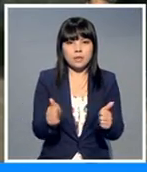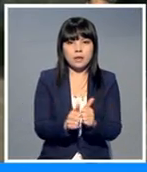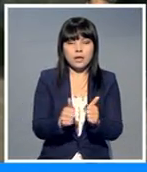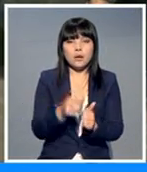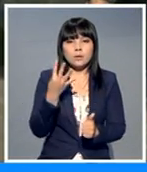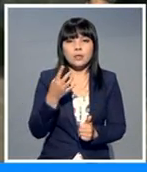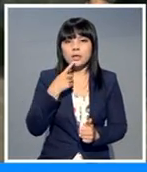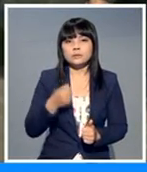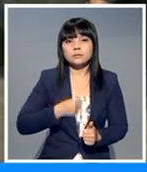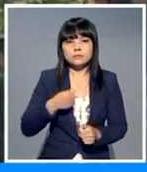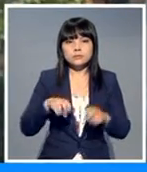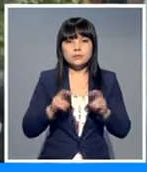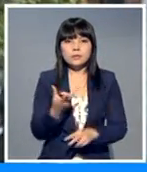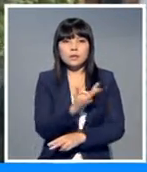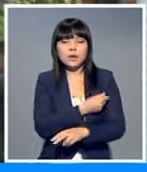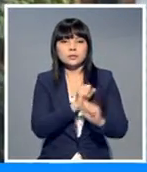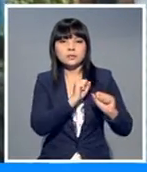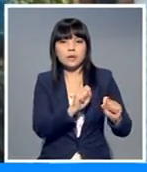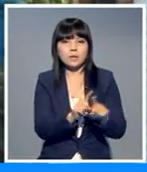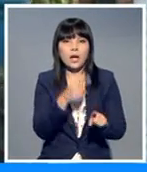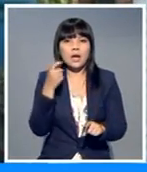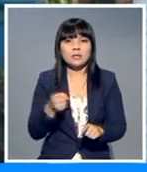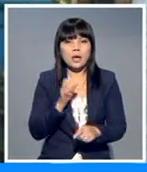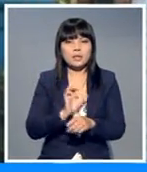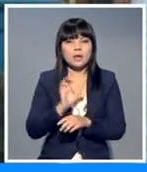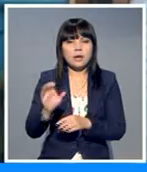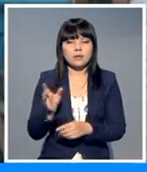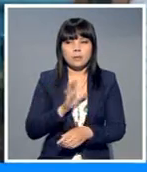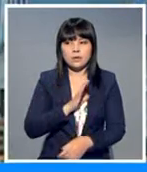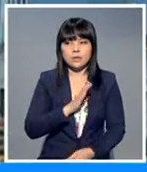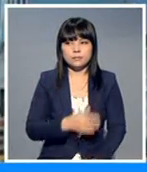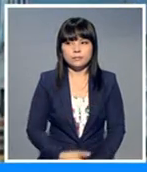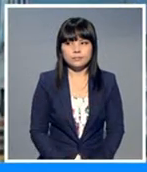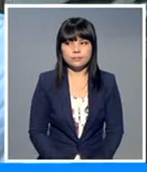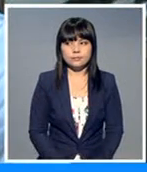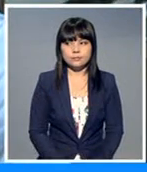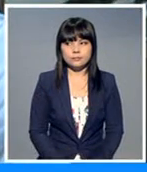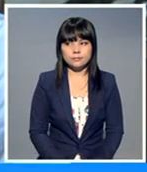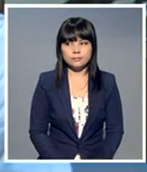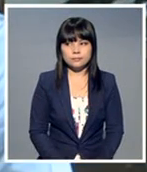тағы 4 сарбазға екпе жұмыстары жүргізіліп, әскери бөлімге қайтарылды.